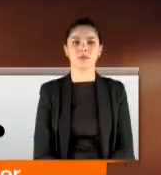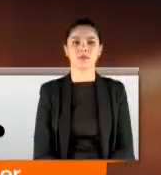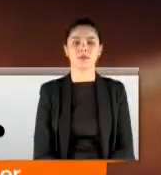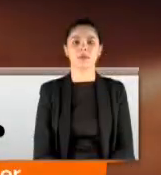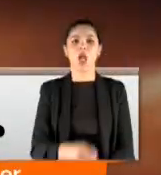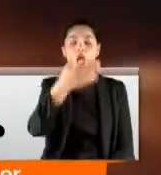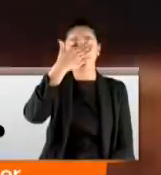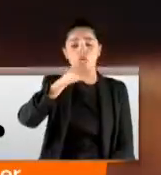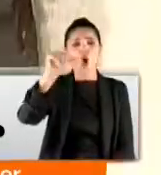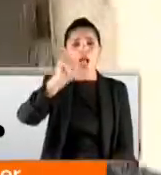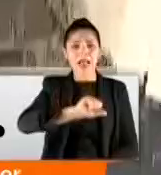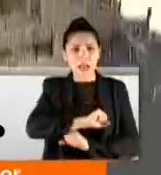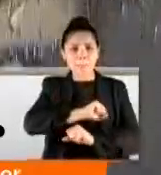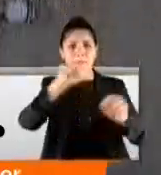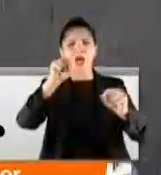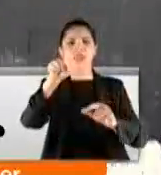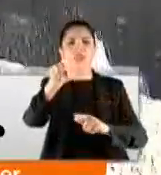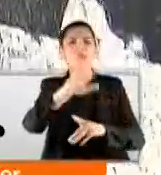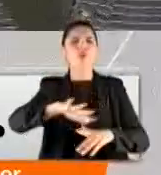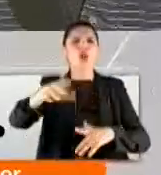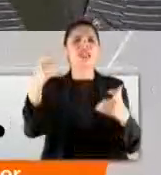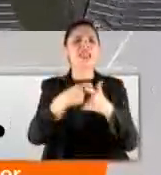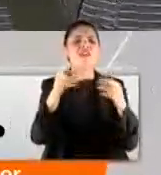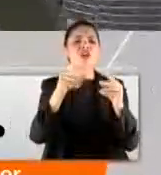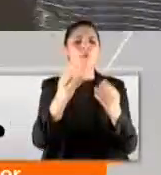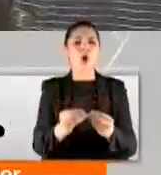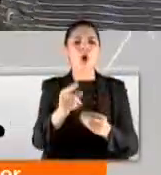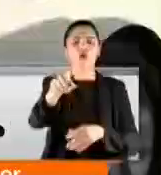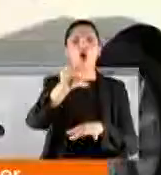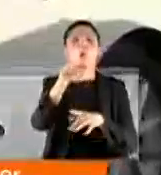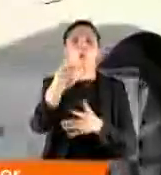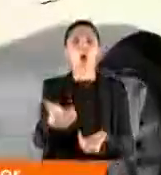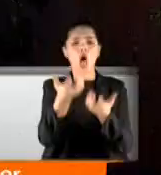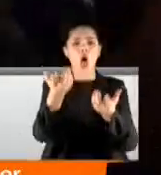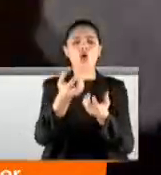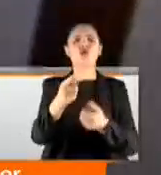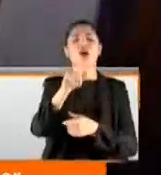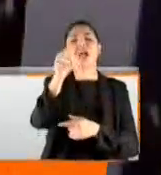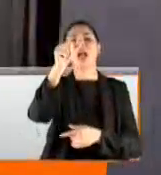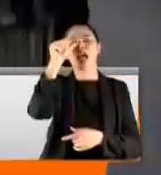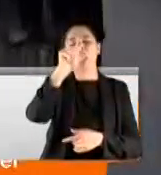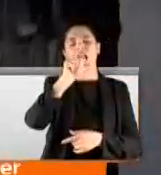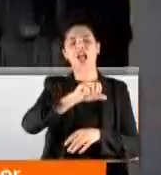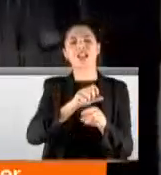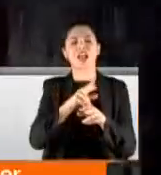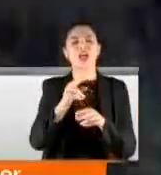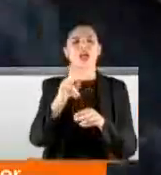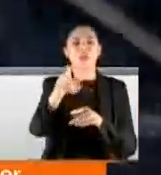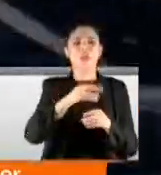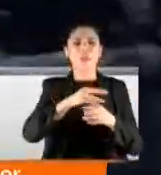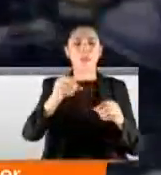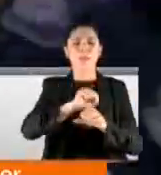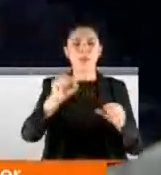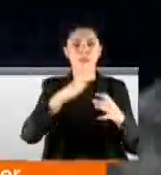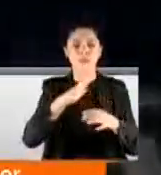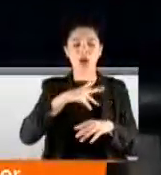Doğal gaz patladı, etraf savaş alanına döndü. Ocakla uğraşmış yatmadan önce, gaz kaçağı olmuş. Mamak sakinleri güne büyük bir